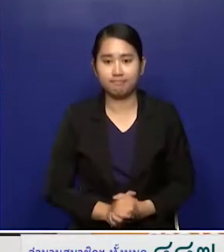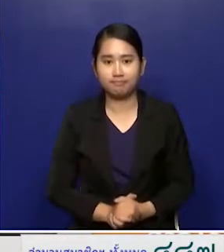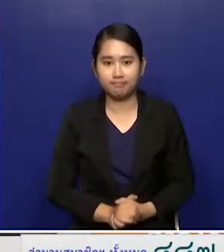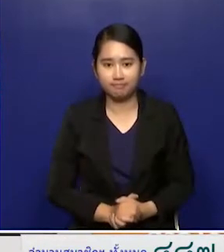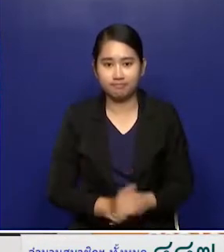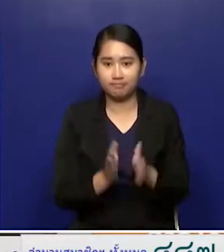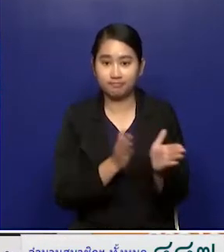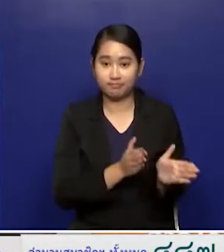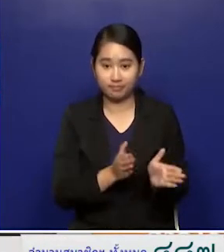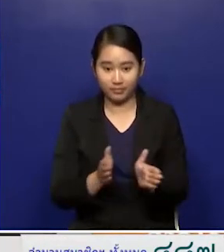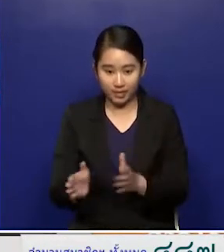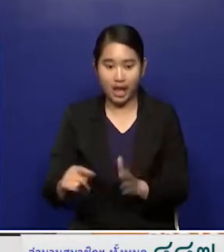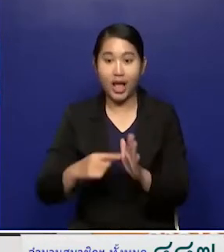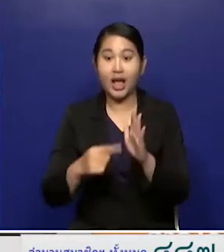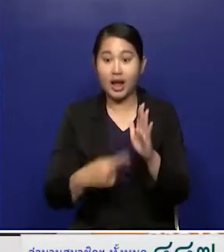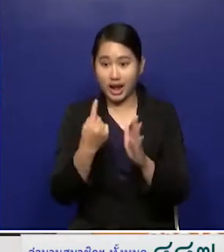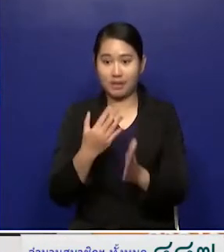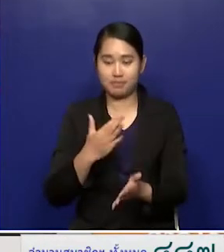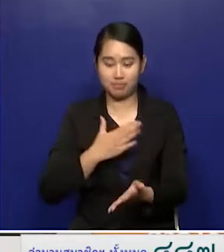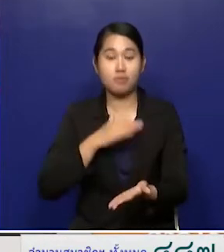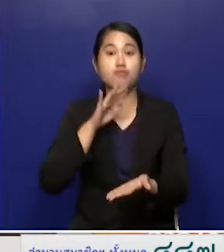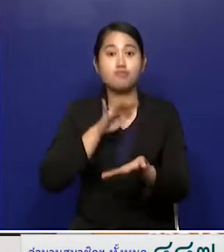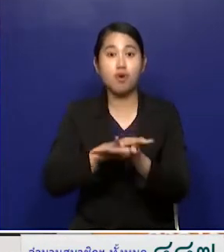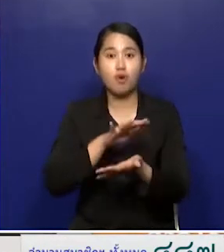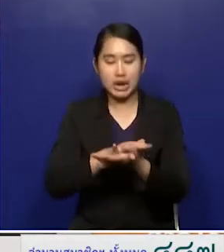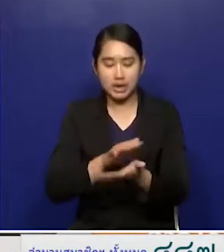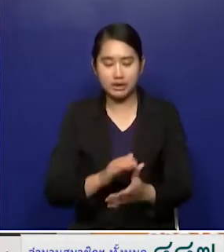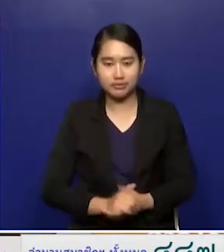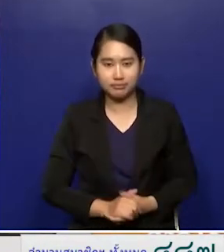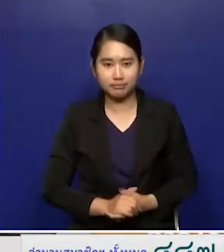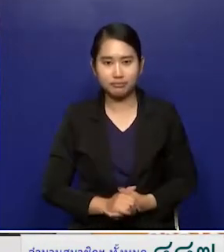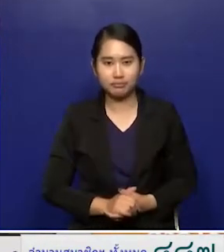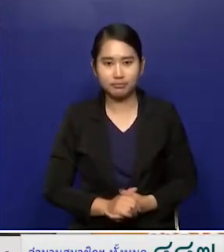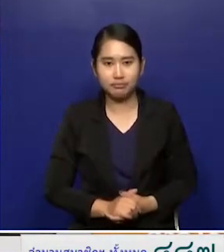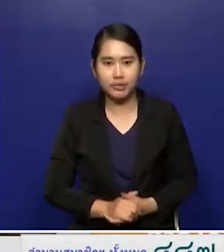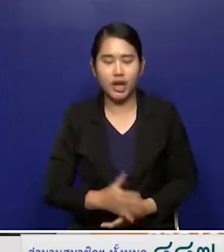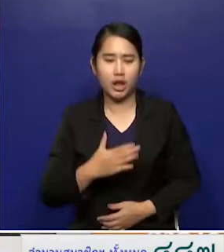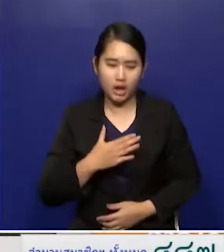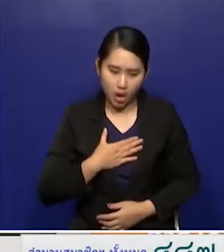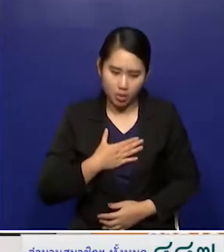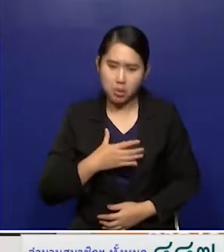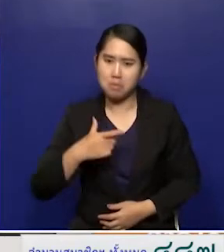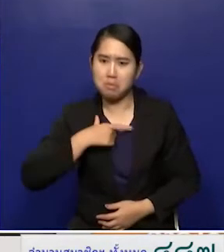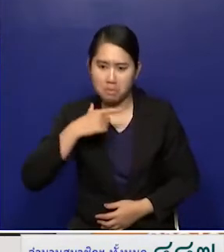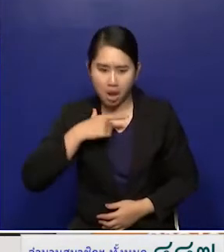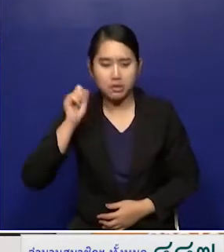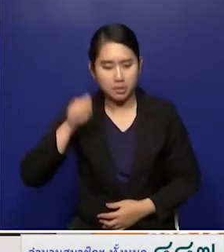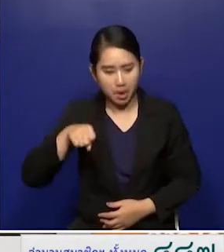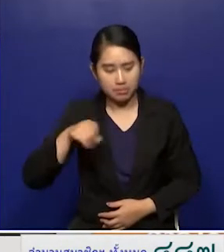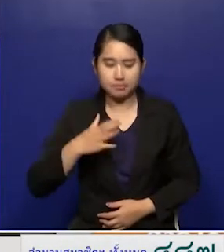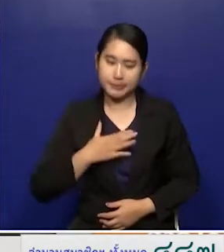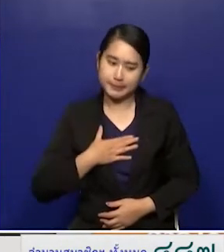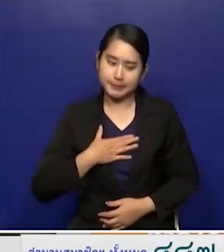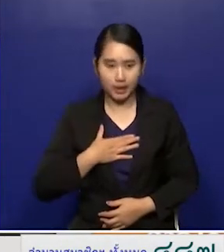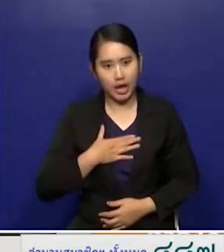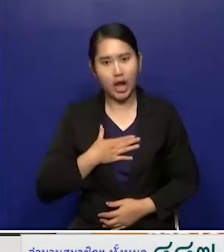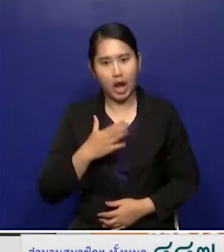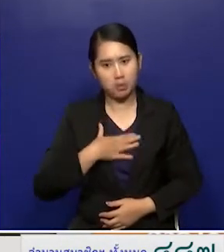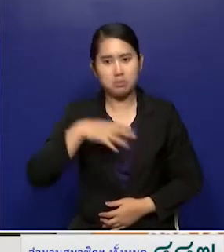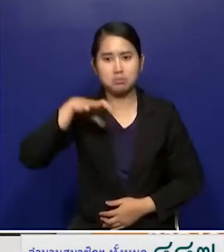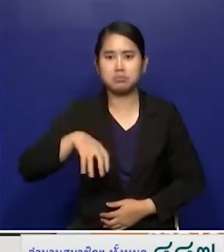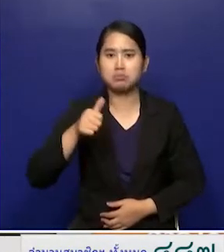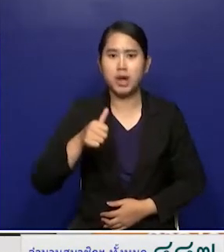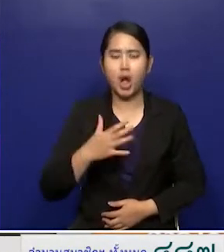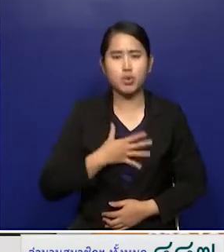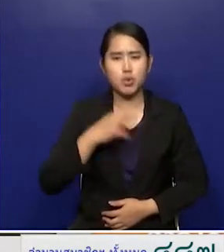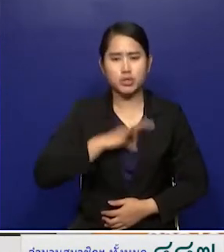บากถัดมาในเวลานั้แต่เข้าเรียนด้วยความที่ว่าเราจะเปชาติพัธกไม่เชิงจะเป็นคนในเมืองก็